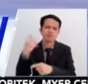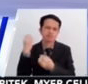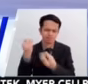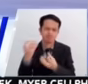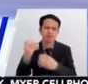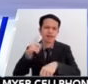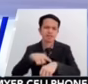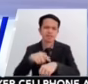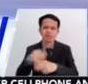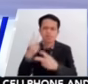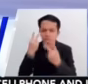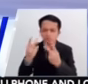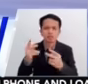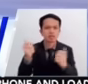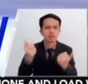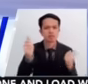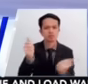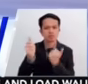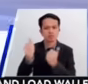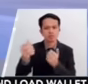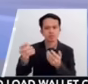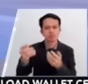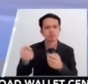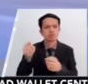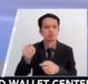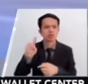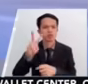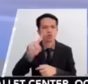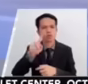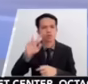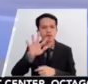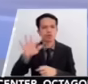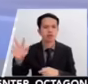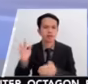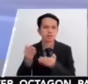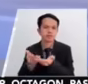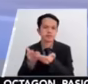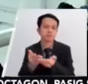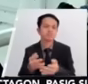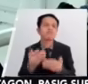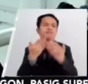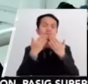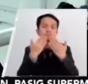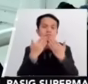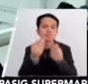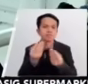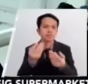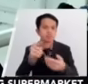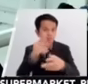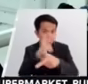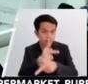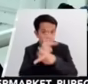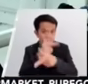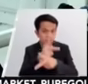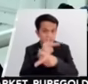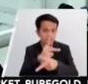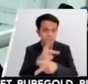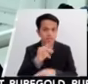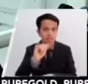habulin at tadikitan ng 21551 na China Coast Guard na yan. Maraming salamat at ingat kayo dyan, Ian Cruz.